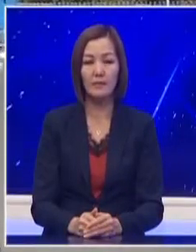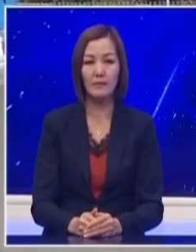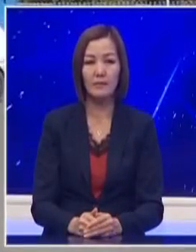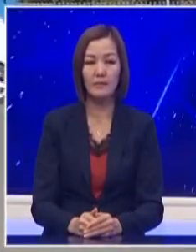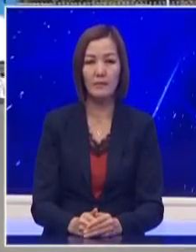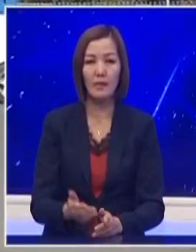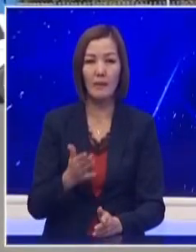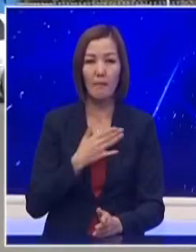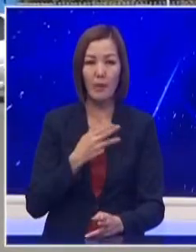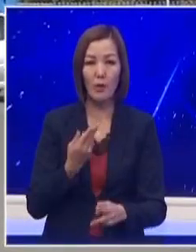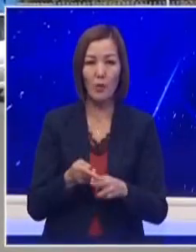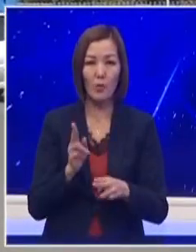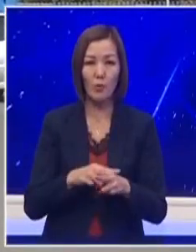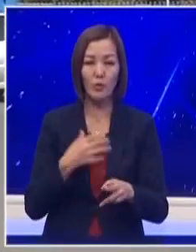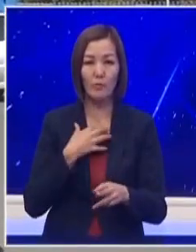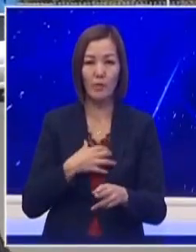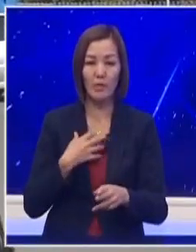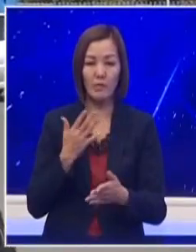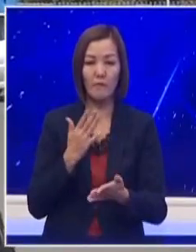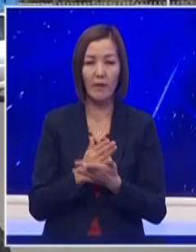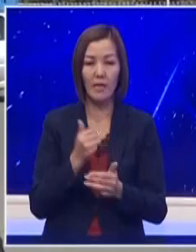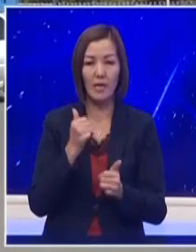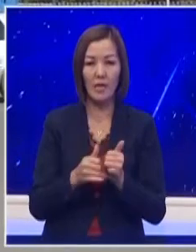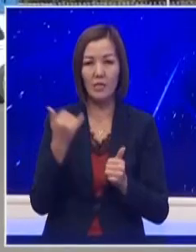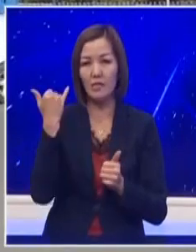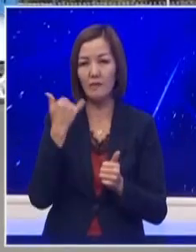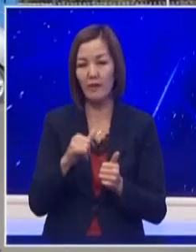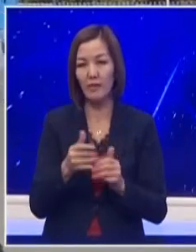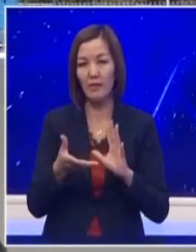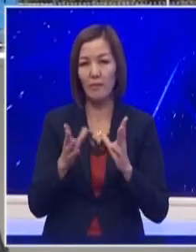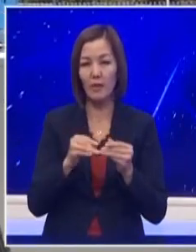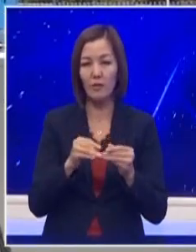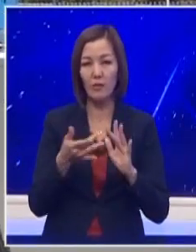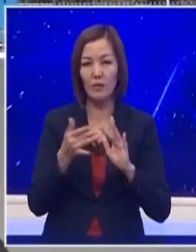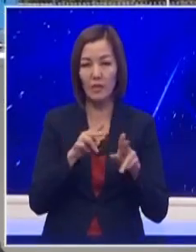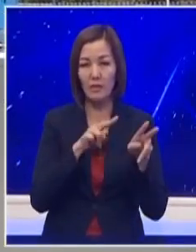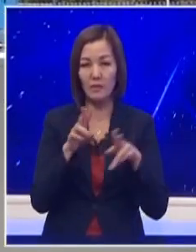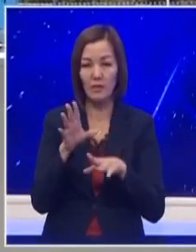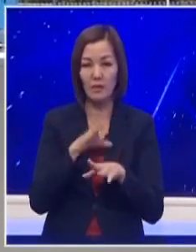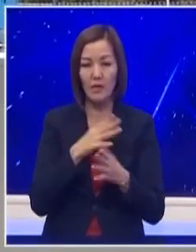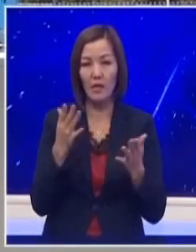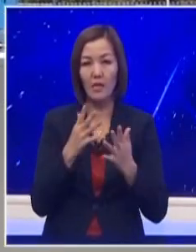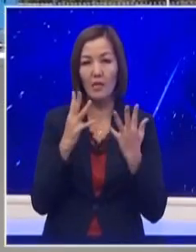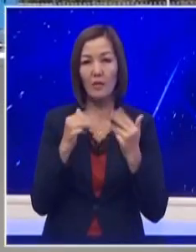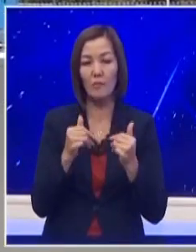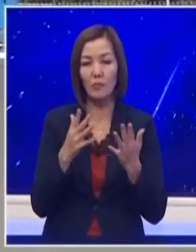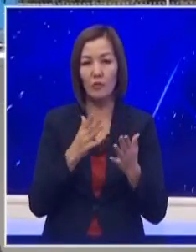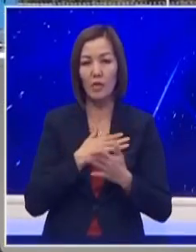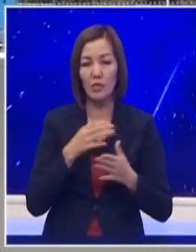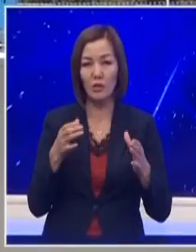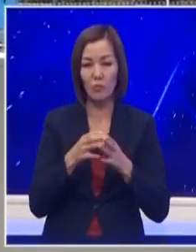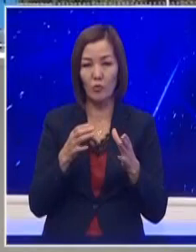Мы очень сильно переживали ежедневно звонили мониторили на сайте марафона каким по счету идет